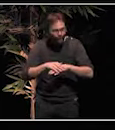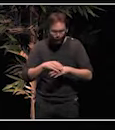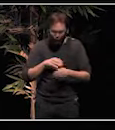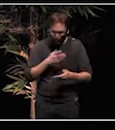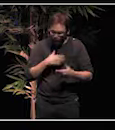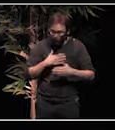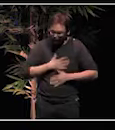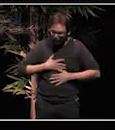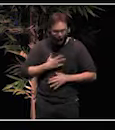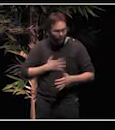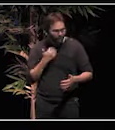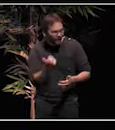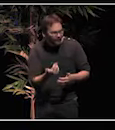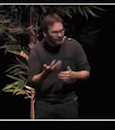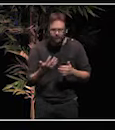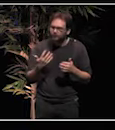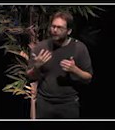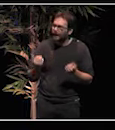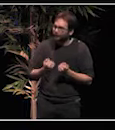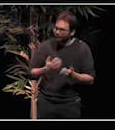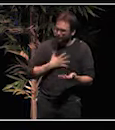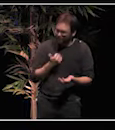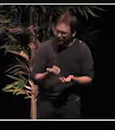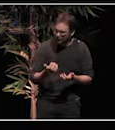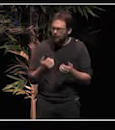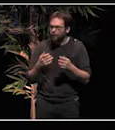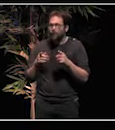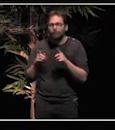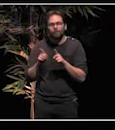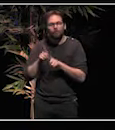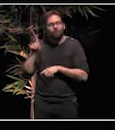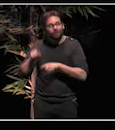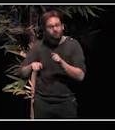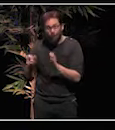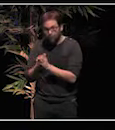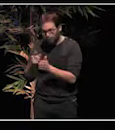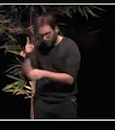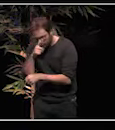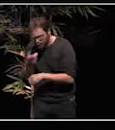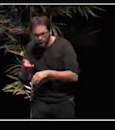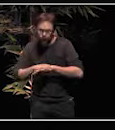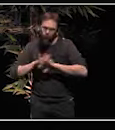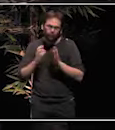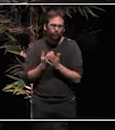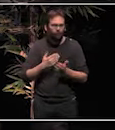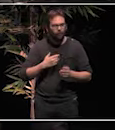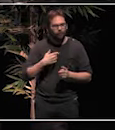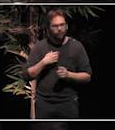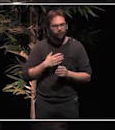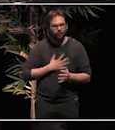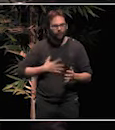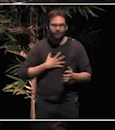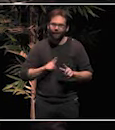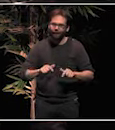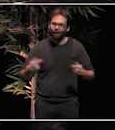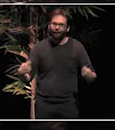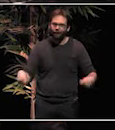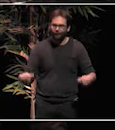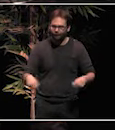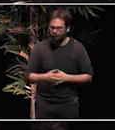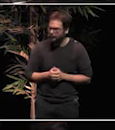Et c'est des moments parfois difficiles, mais aussi beaucoup de plaisir. Guillaume ? C'est vivre des